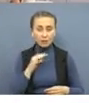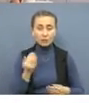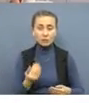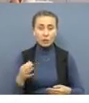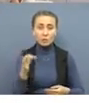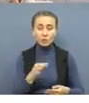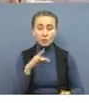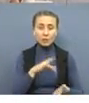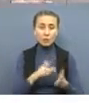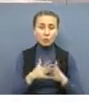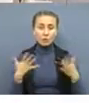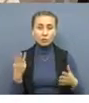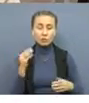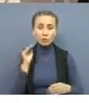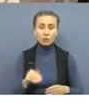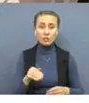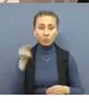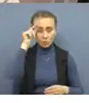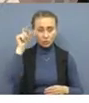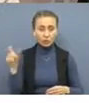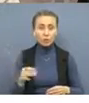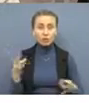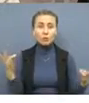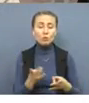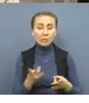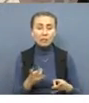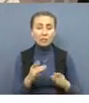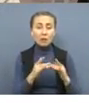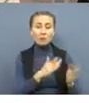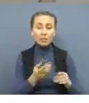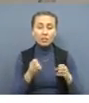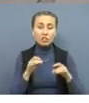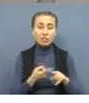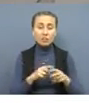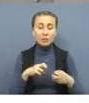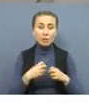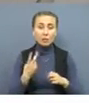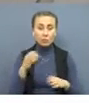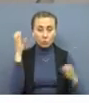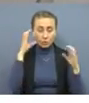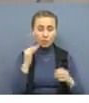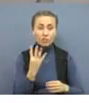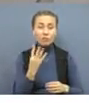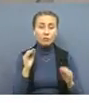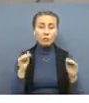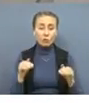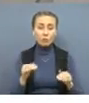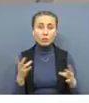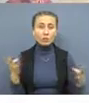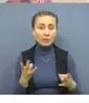областном центре более 3000 студентов нуждаются в общежитии. Для решения этой проблемы двум университетам и четырем колледжам